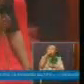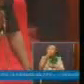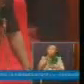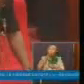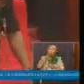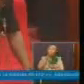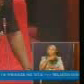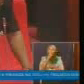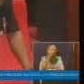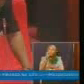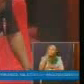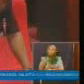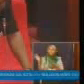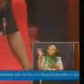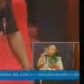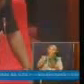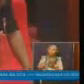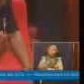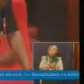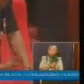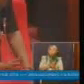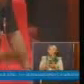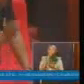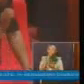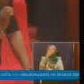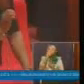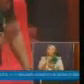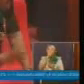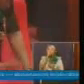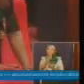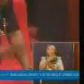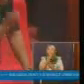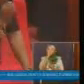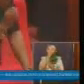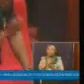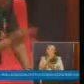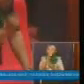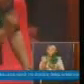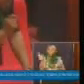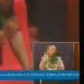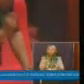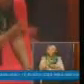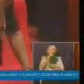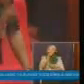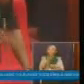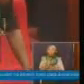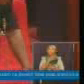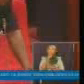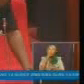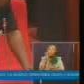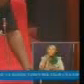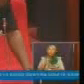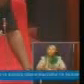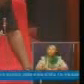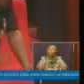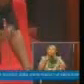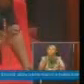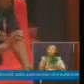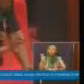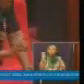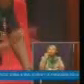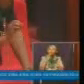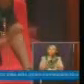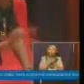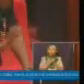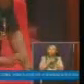20 ukijumlisha na 30 ni 50, na walio wengi wana dakika 40, basi walio wengi wapewe 10 na wenyewe za kufafanua. Wakasema